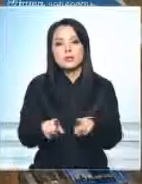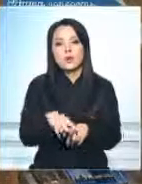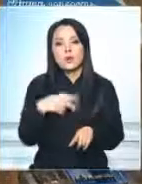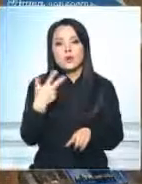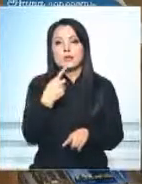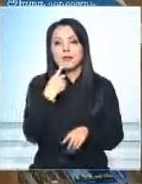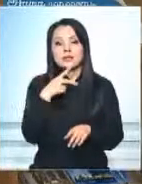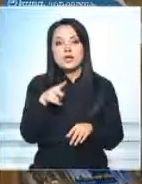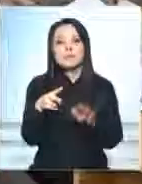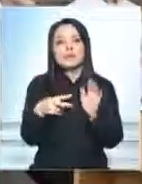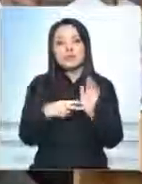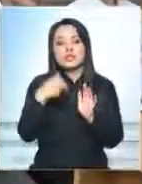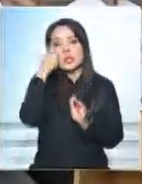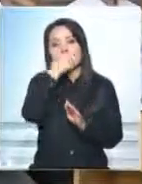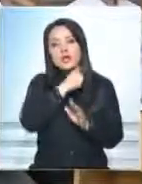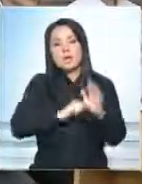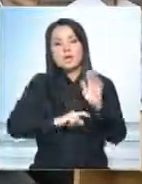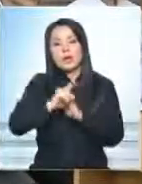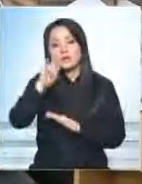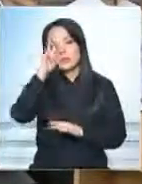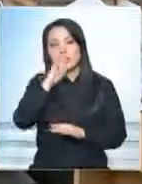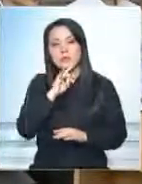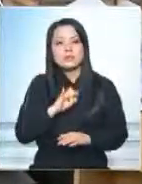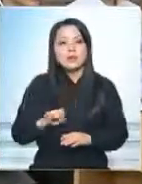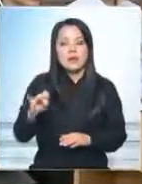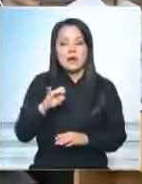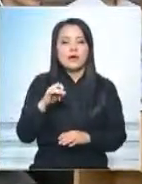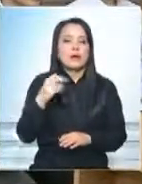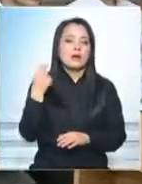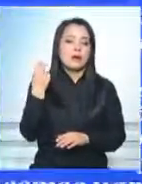Оралдағы бірқатар оқу орындарында сабақтар үш тілде бірдей оқытыла бастады.